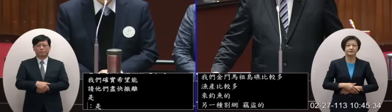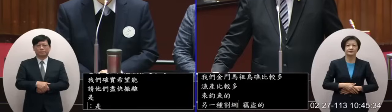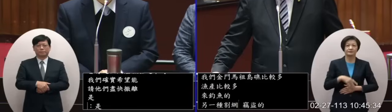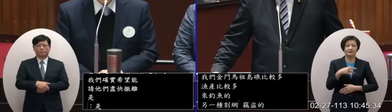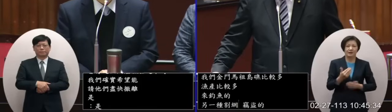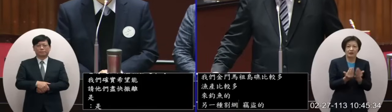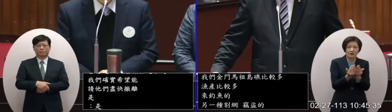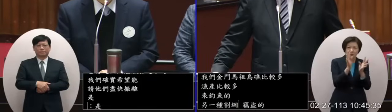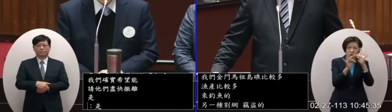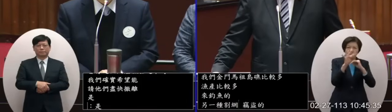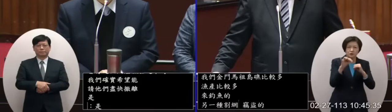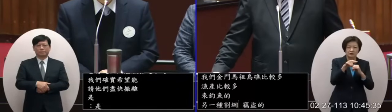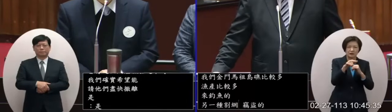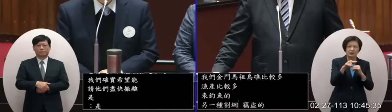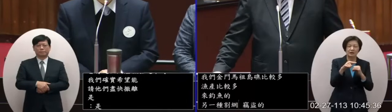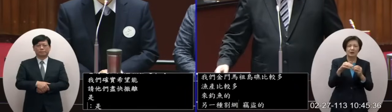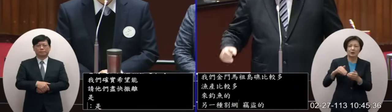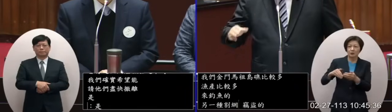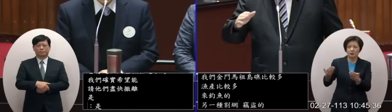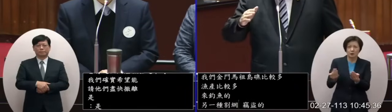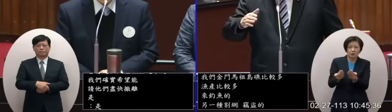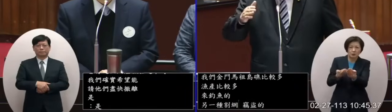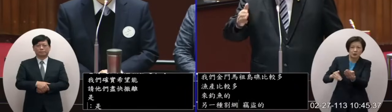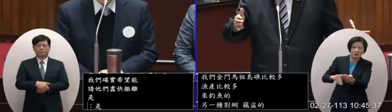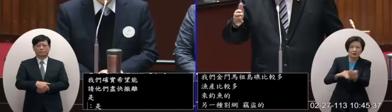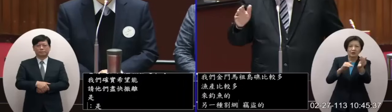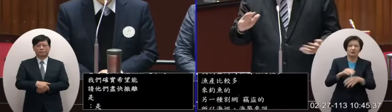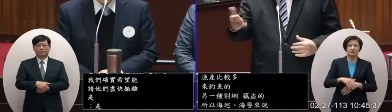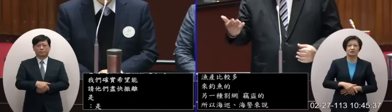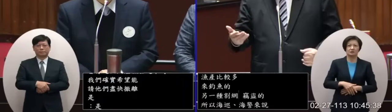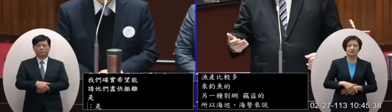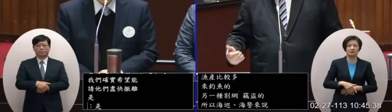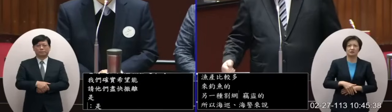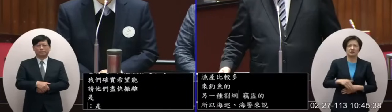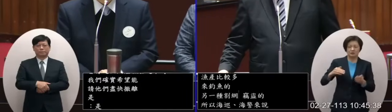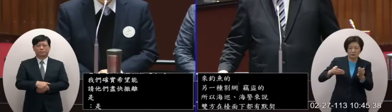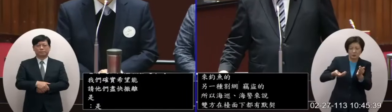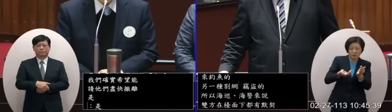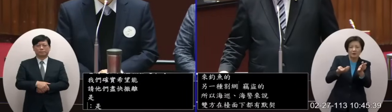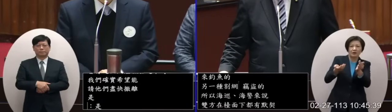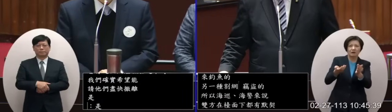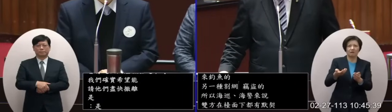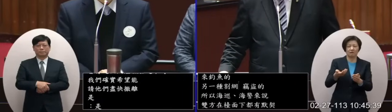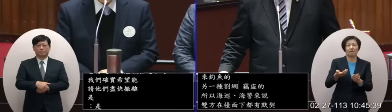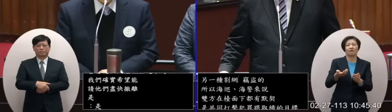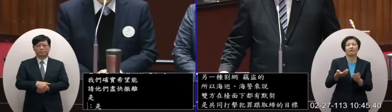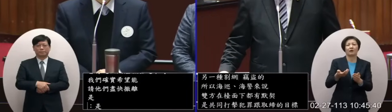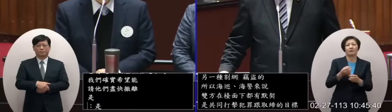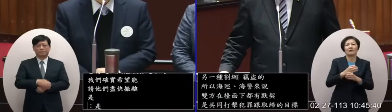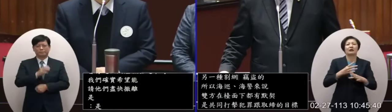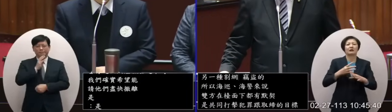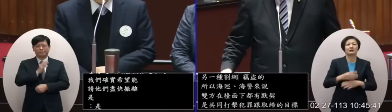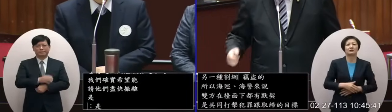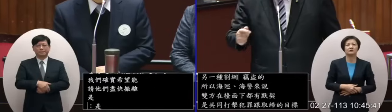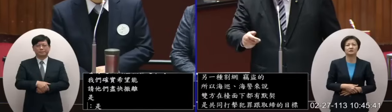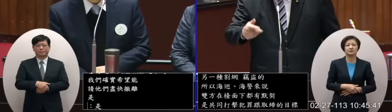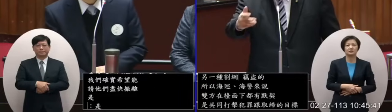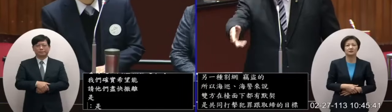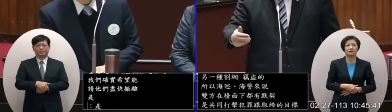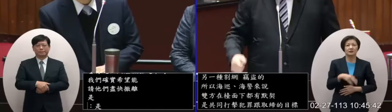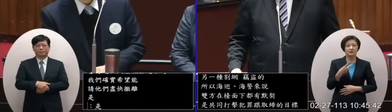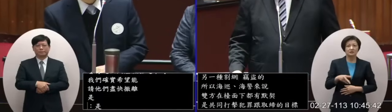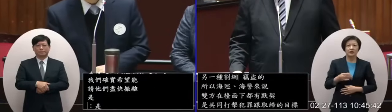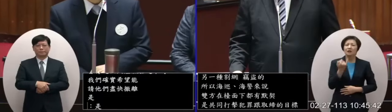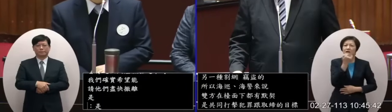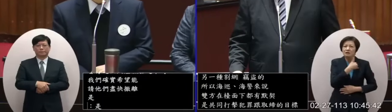海巡发生这件事情，是渔船的鱼尾勾到了很像，据我的了解哈， 是， 也有可能是他的